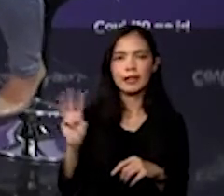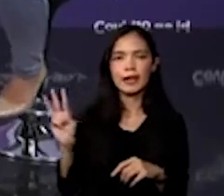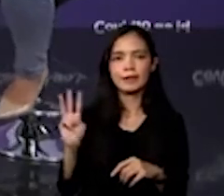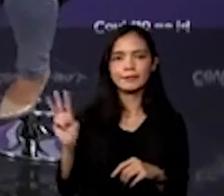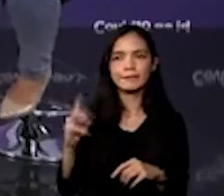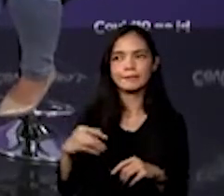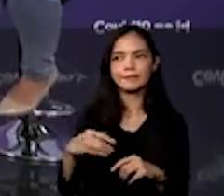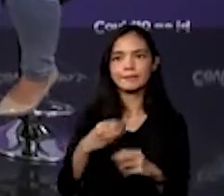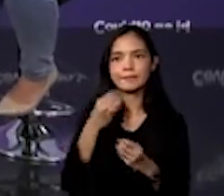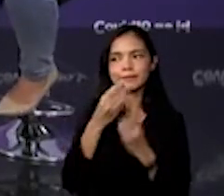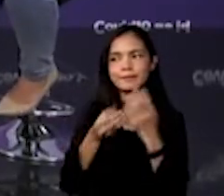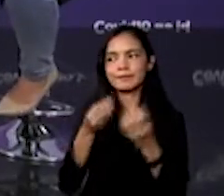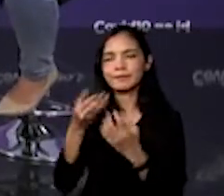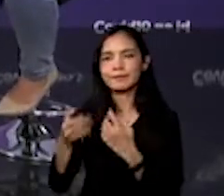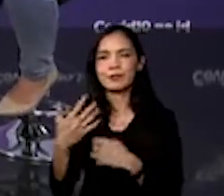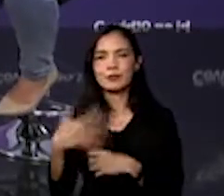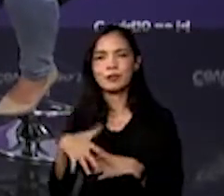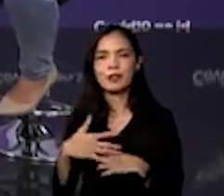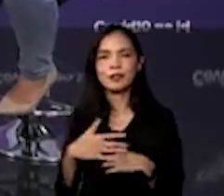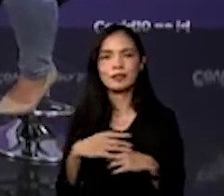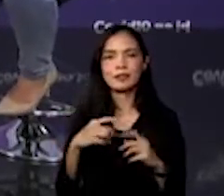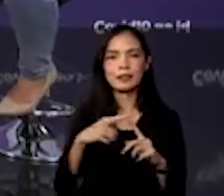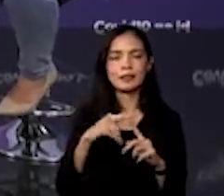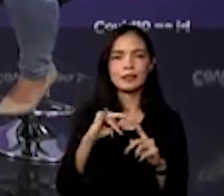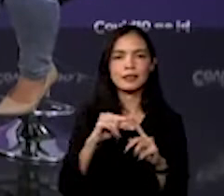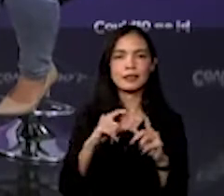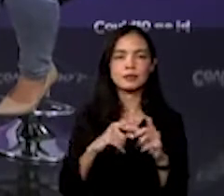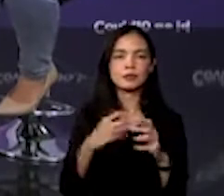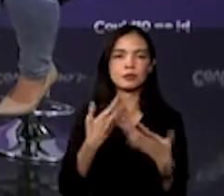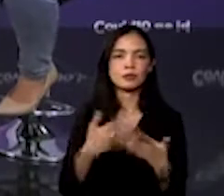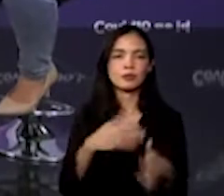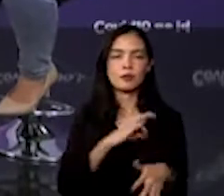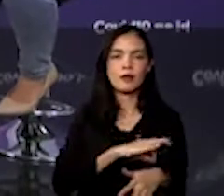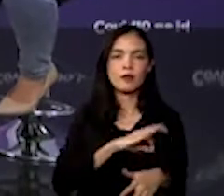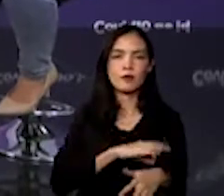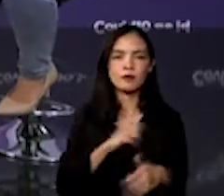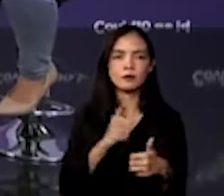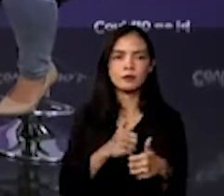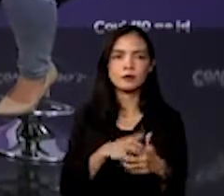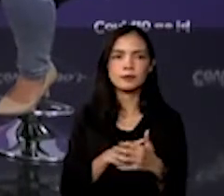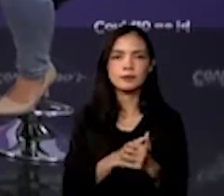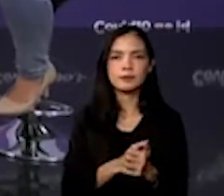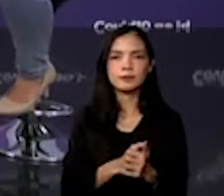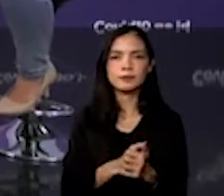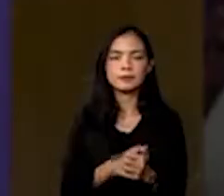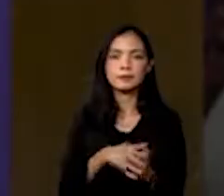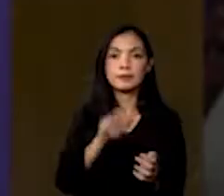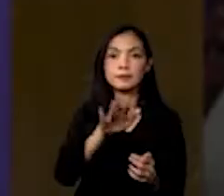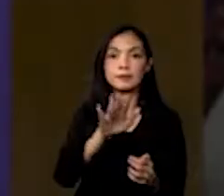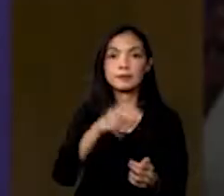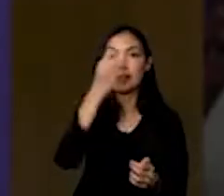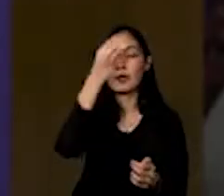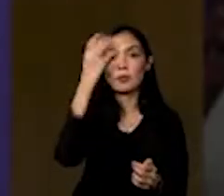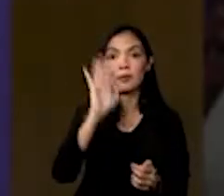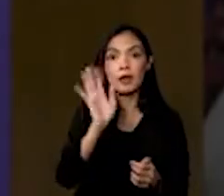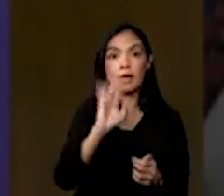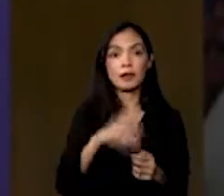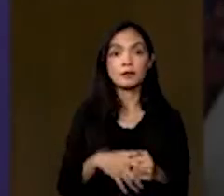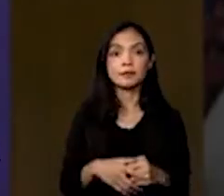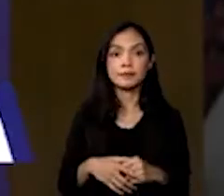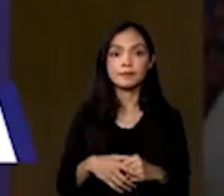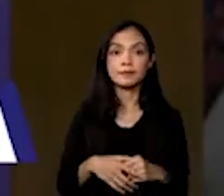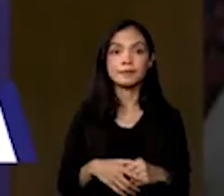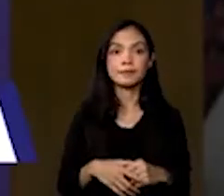e tips-tips yang sangat bermanfaat untuk para pemirsa tentunya dan kami Ingatkan Kembali untuk para pemirsa untuk